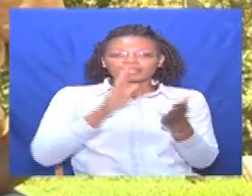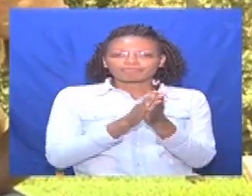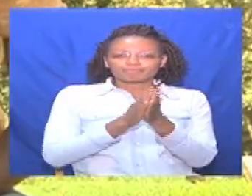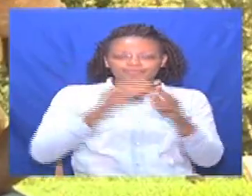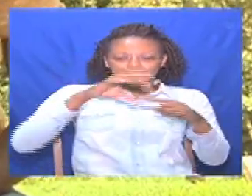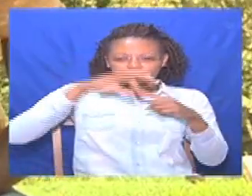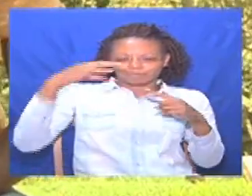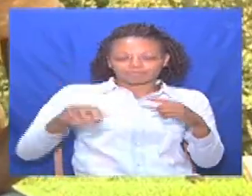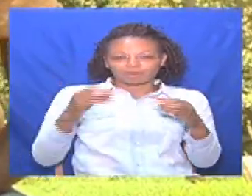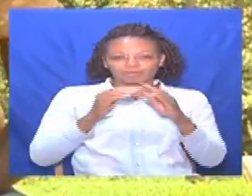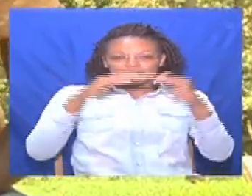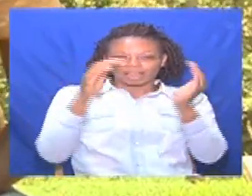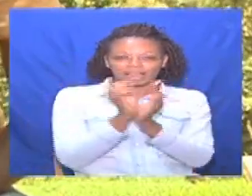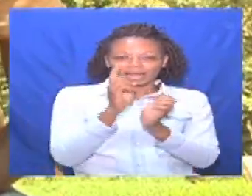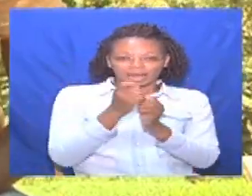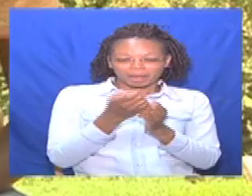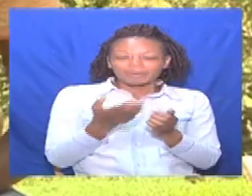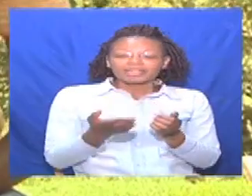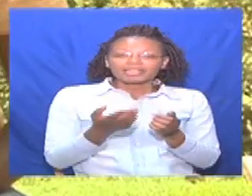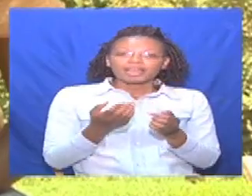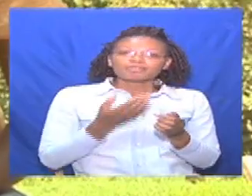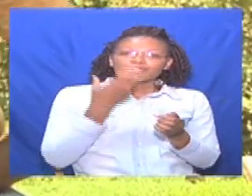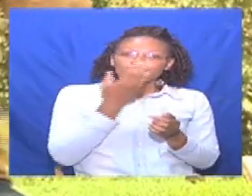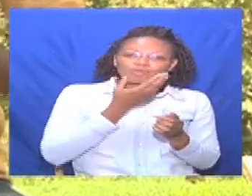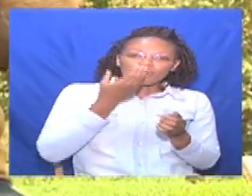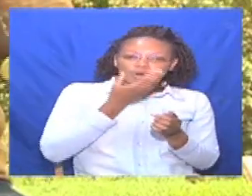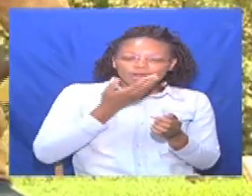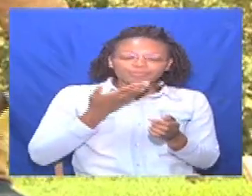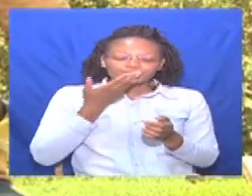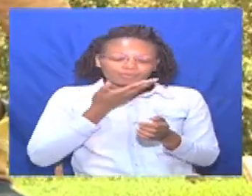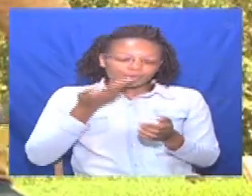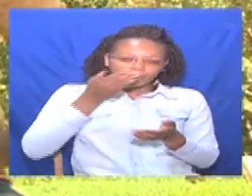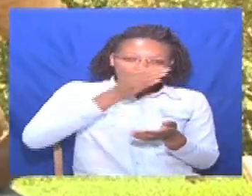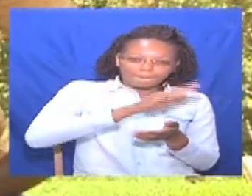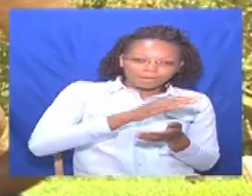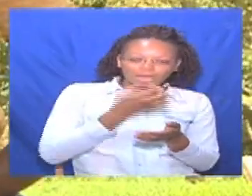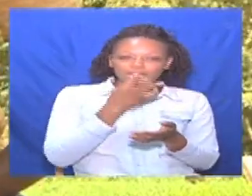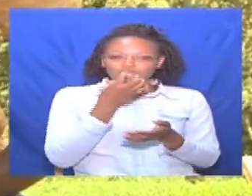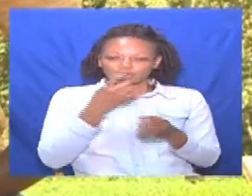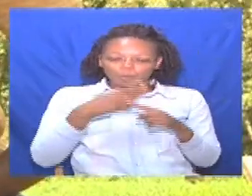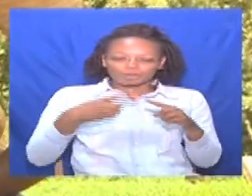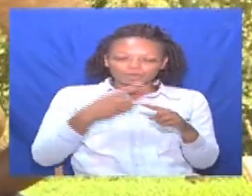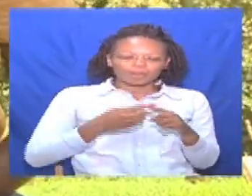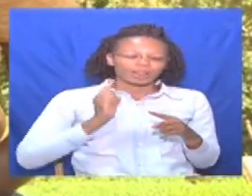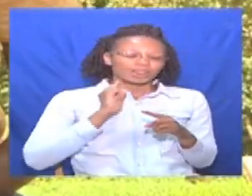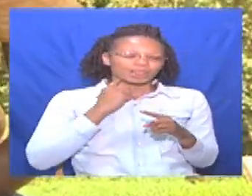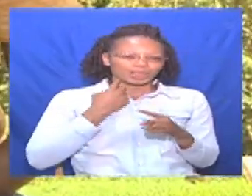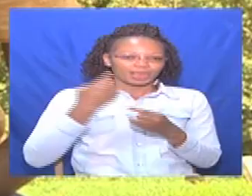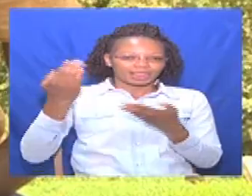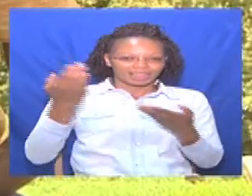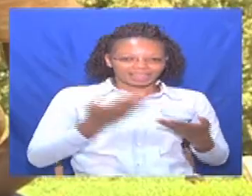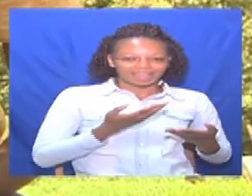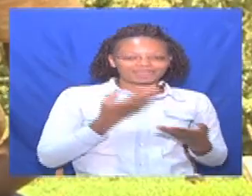ambayo hupikwa sawia na kabeji kwa kutumia nyanya na kitunguu. Ili iwe tamu zaidi usipike ikaiva sana.